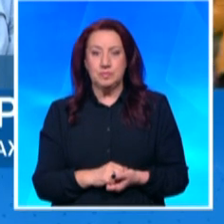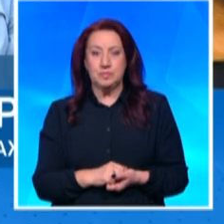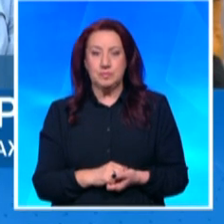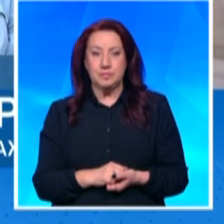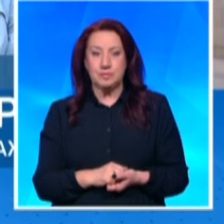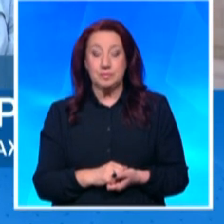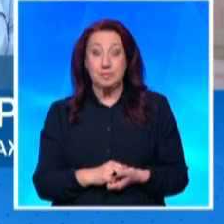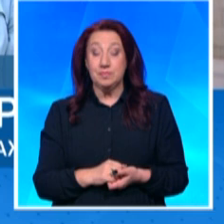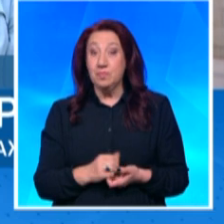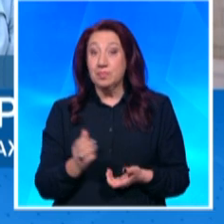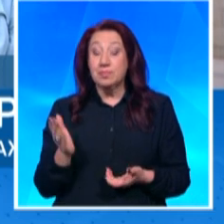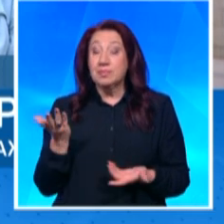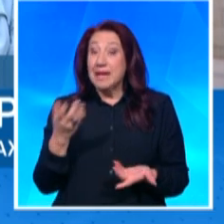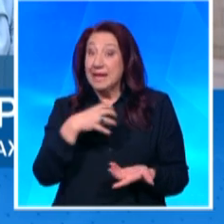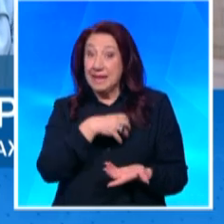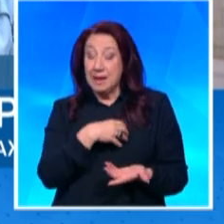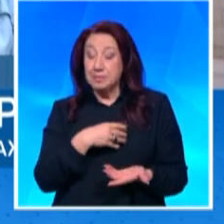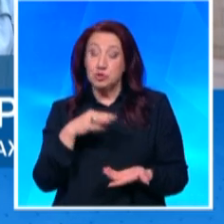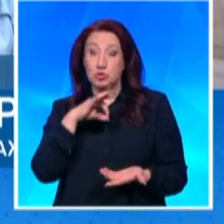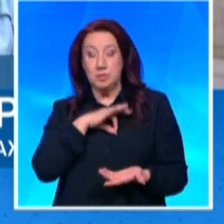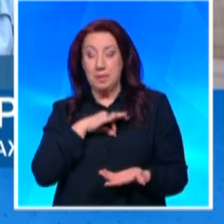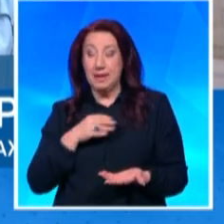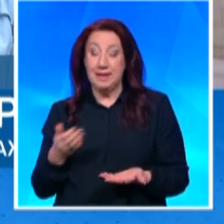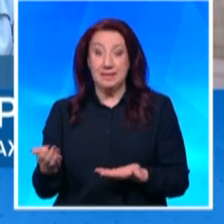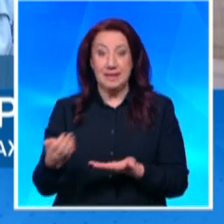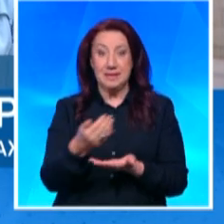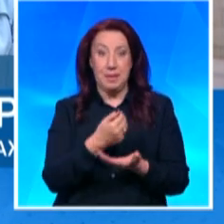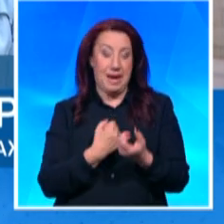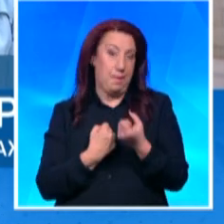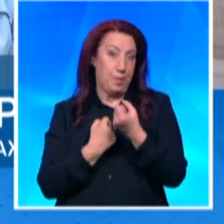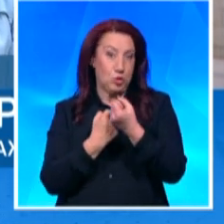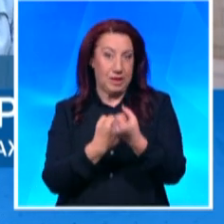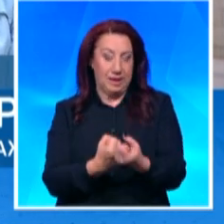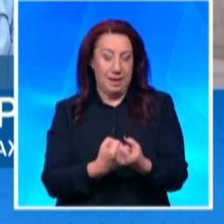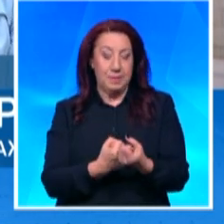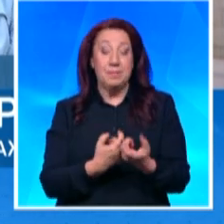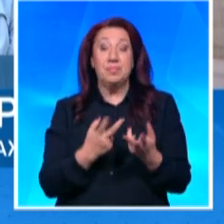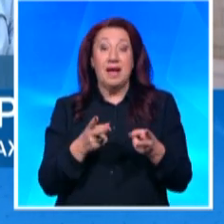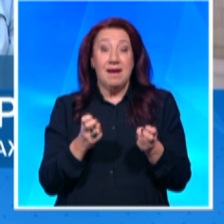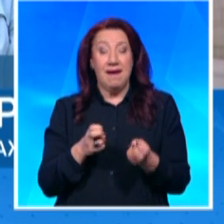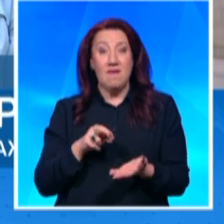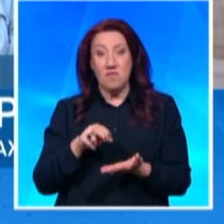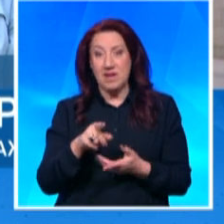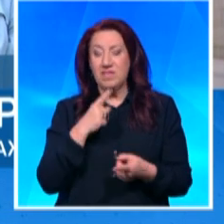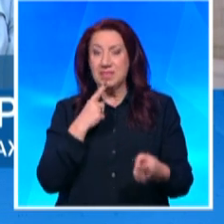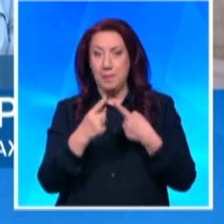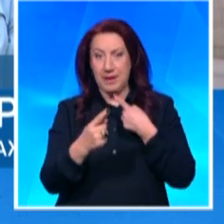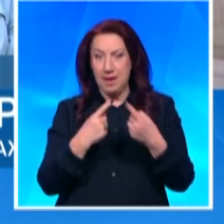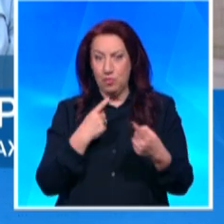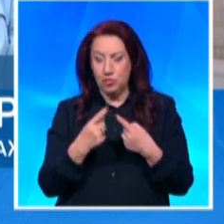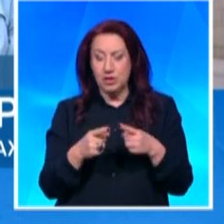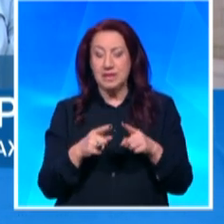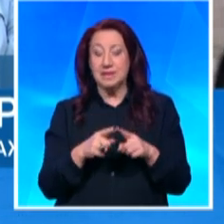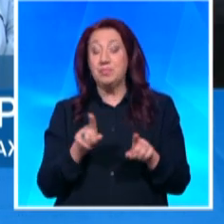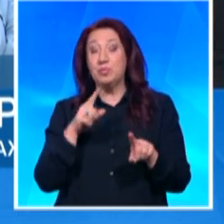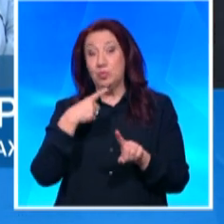Ще съберат ли обаче ГЕРБ подкрепа за редовно правителство и откъде? За хода на преговорите между политическите сили, заявката за